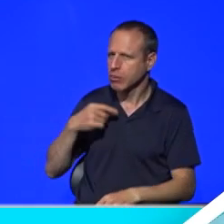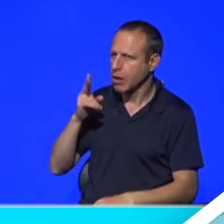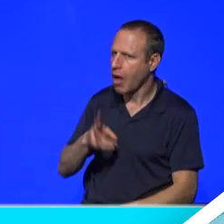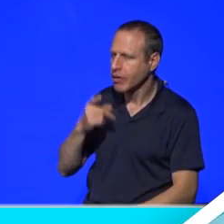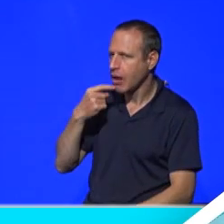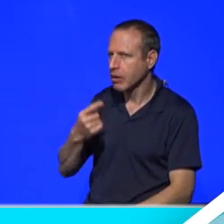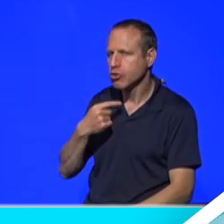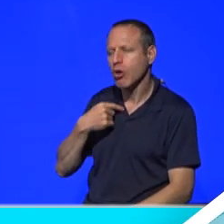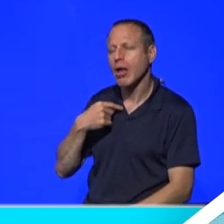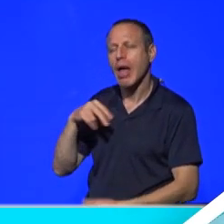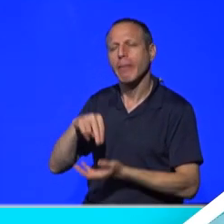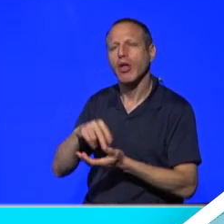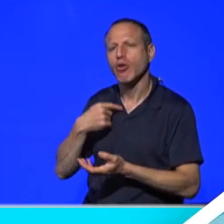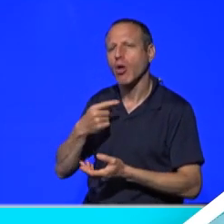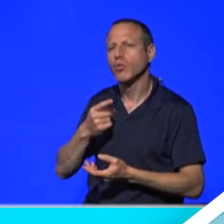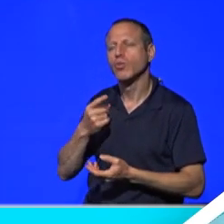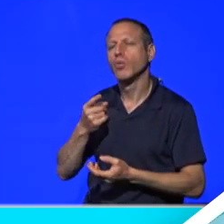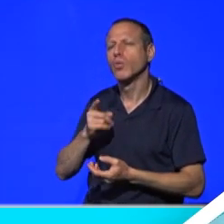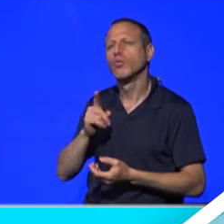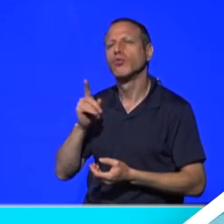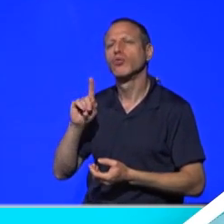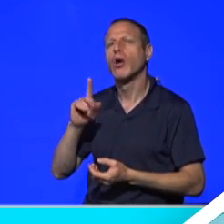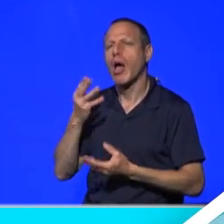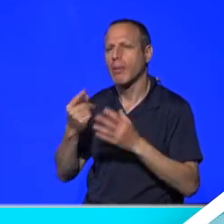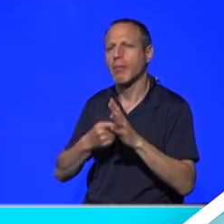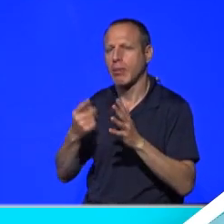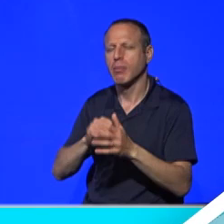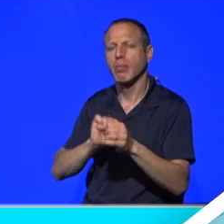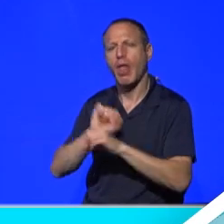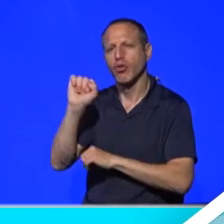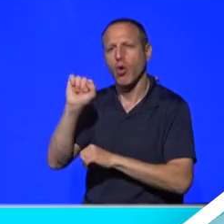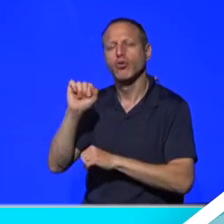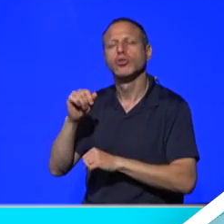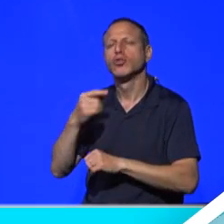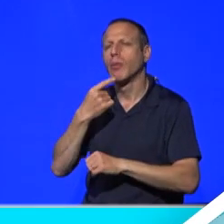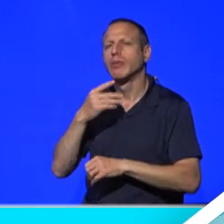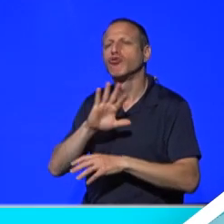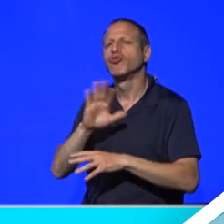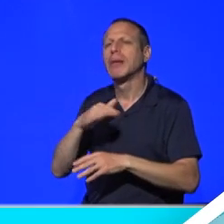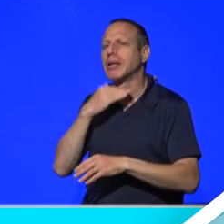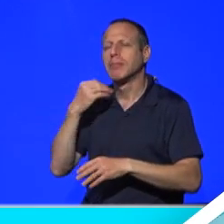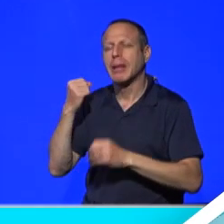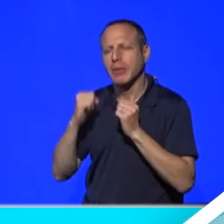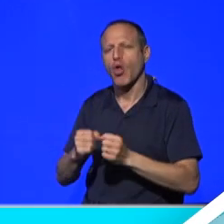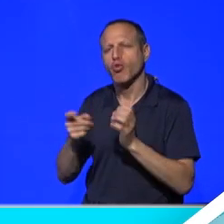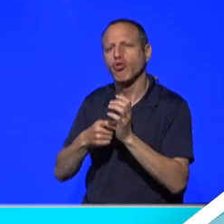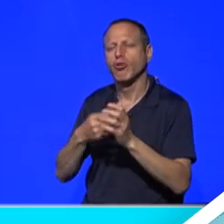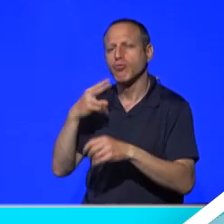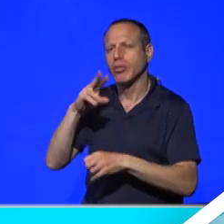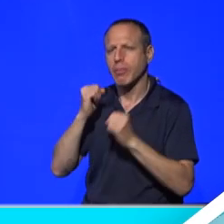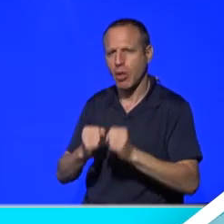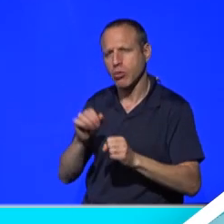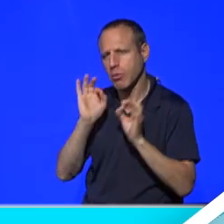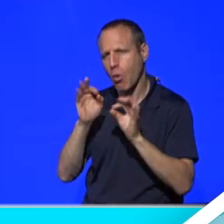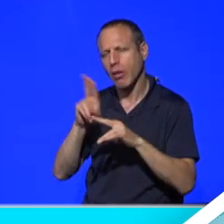שאנחנו לא באופן שכיח שומעים אותה מצד תושבי האזור, הרבה פעמים הטענות הן שאין מספיק ביטחון ושדורשים יותר ביטחון, במיוחד אחרי פיגוע כזה,